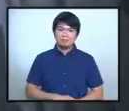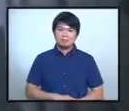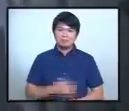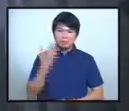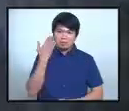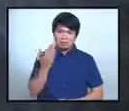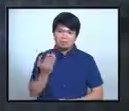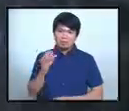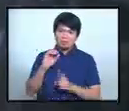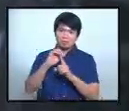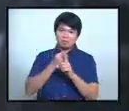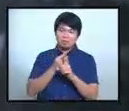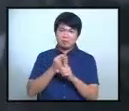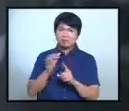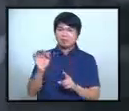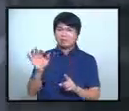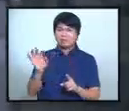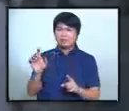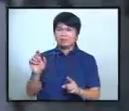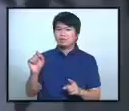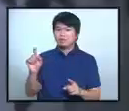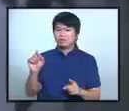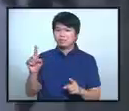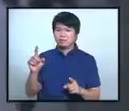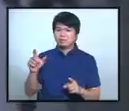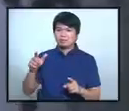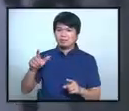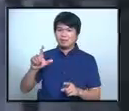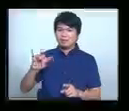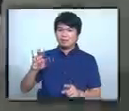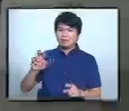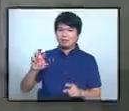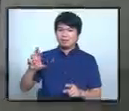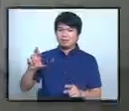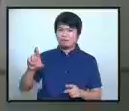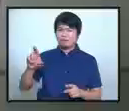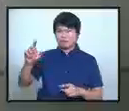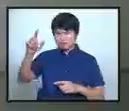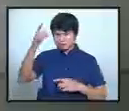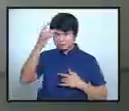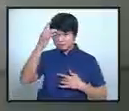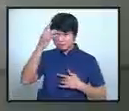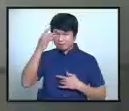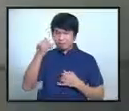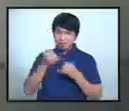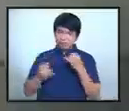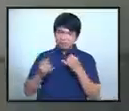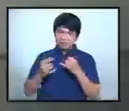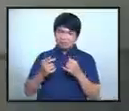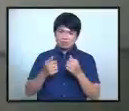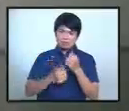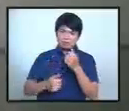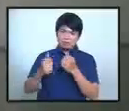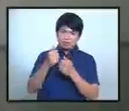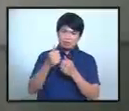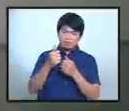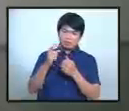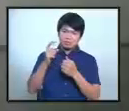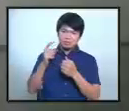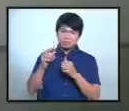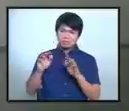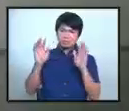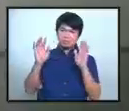Namatay siya noong Oktubre 1911 sa sakit sa atay. Isa sa mga pinakahuling general na sumuko sa mga